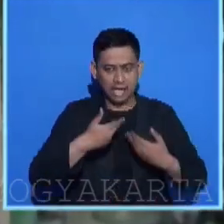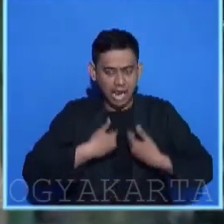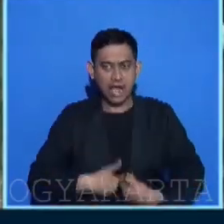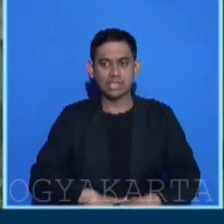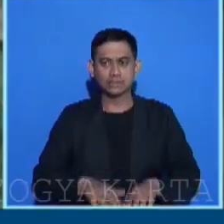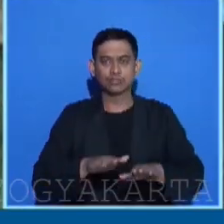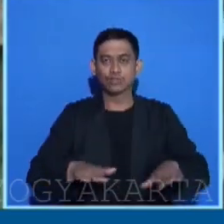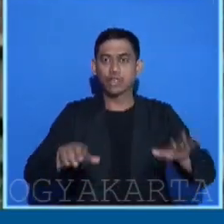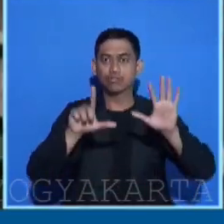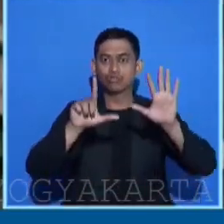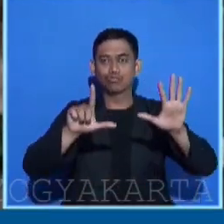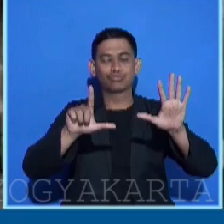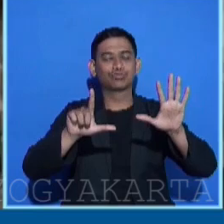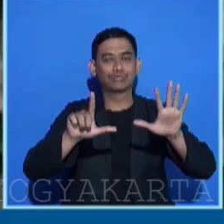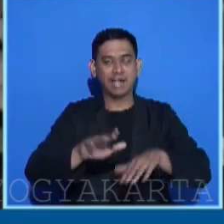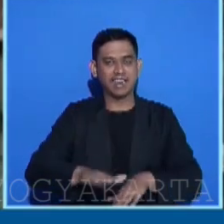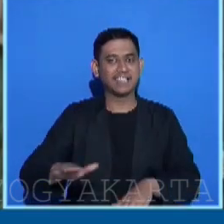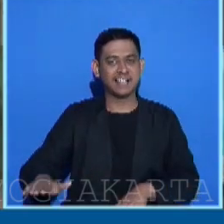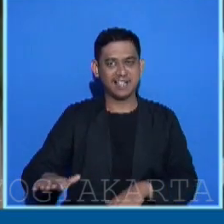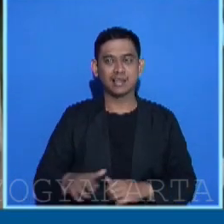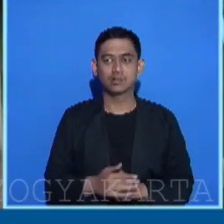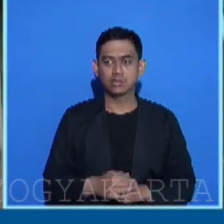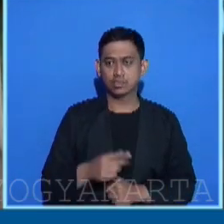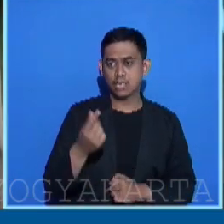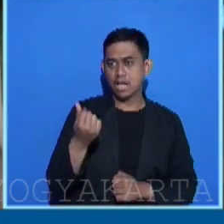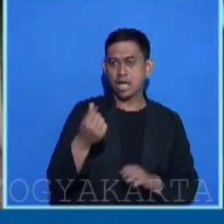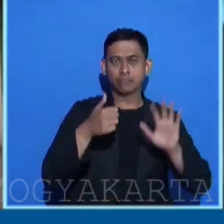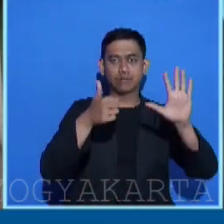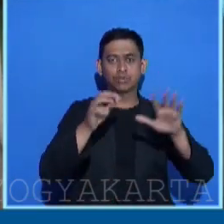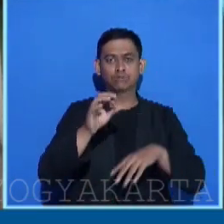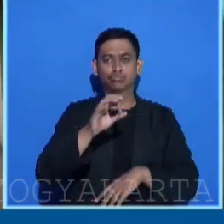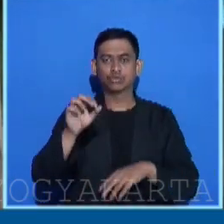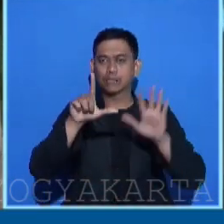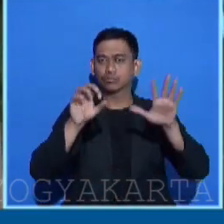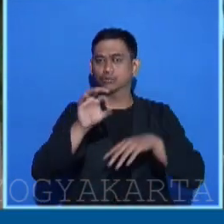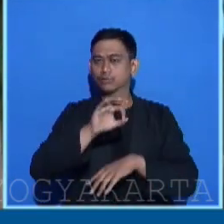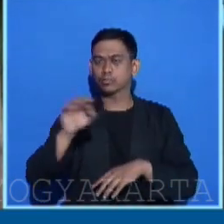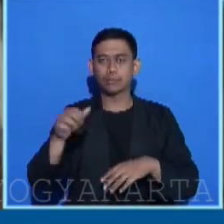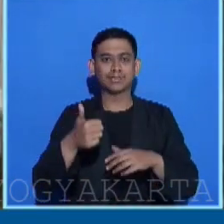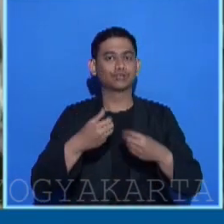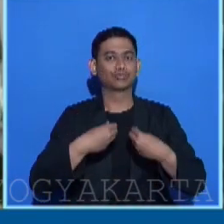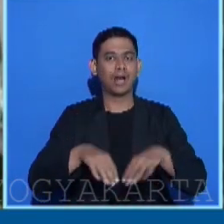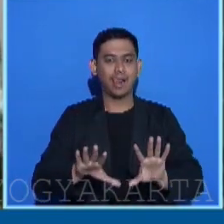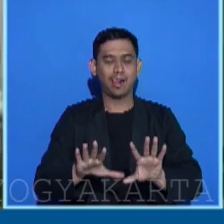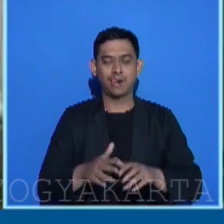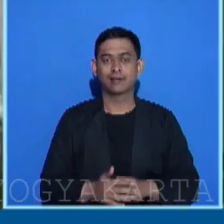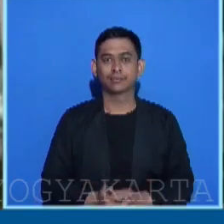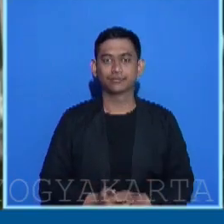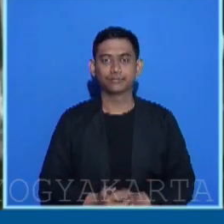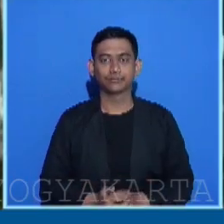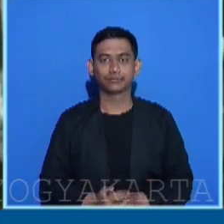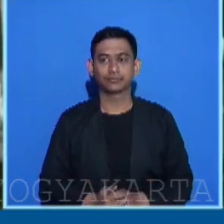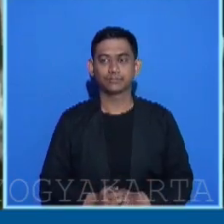Jangko nak sekitar espayu swidak 70 iki siji ne. Umur pinten niku Mbah nak swidak 70 niki? Ya